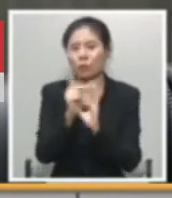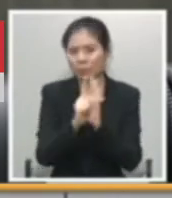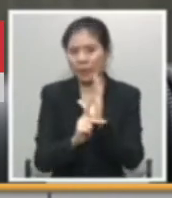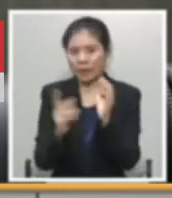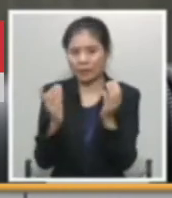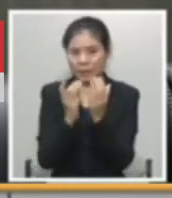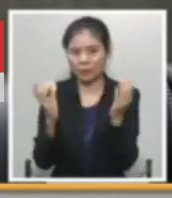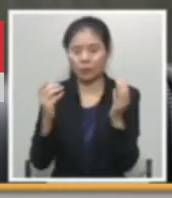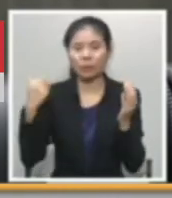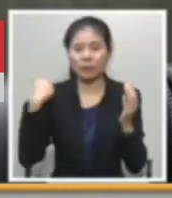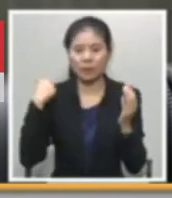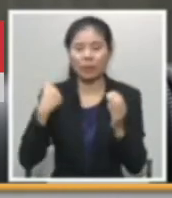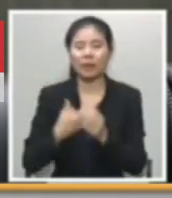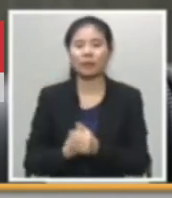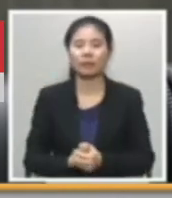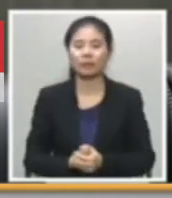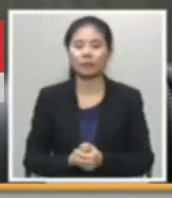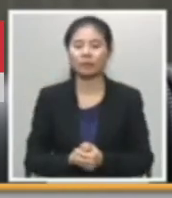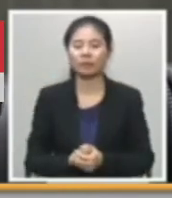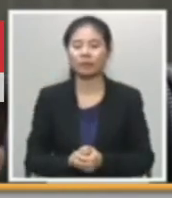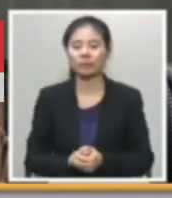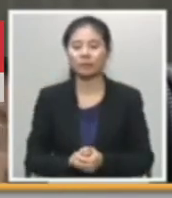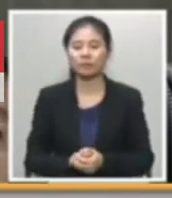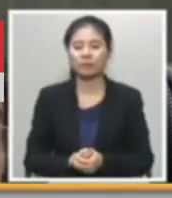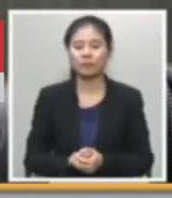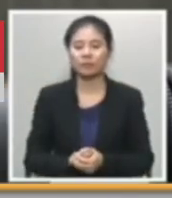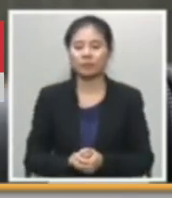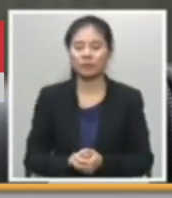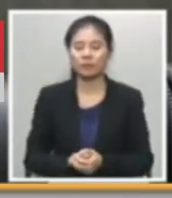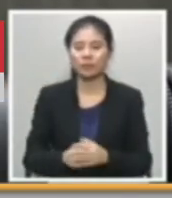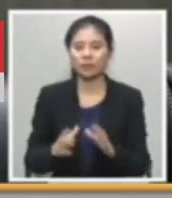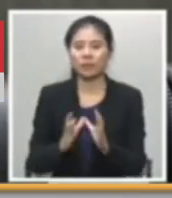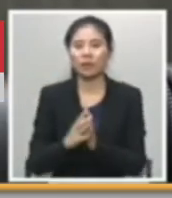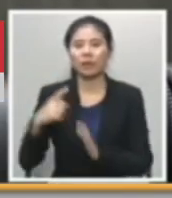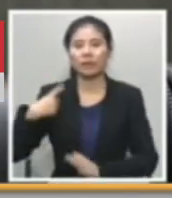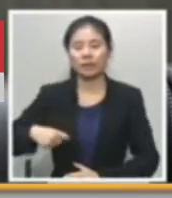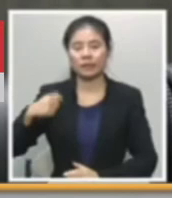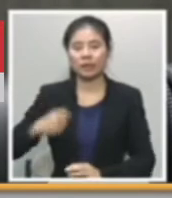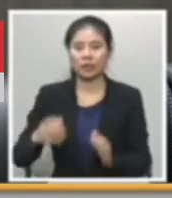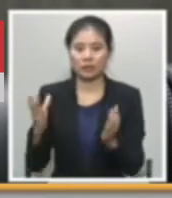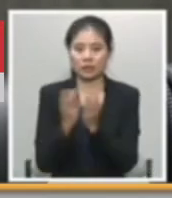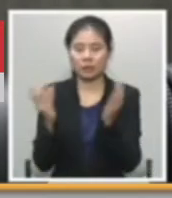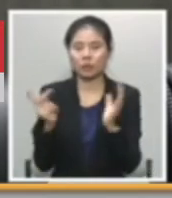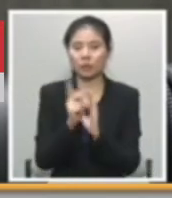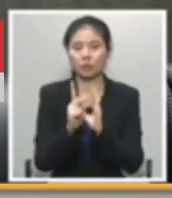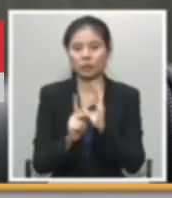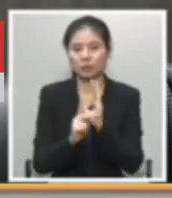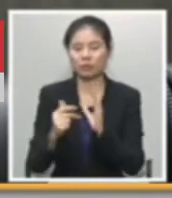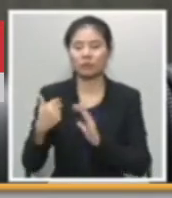ไม่ท่านประธานครับศาลรัฐธรรมนูญได้มีคำวินิจฉัย